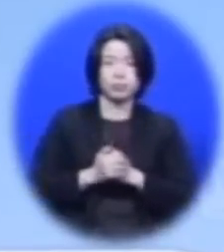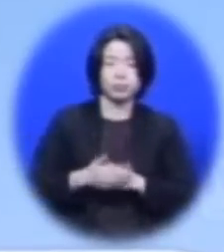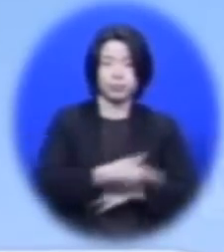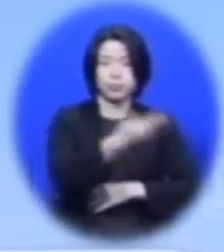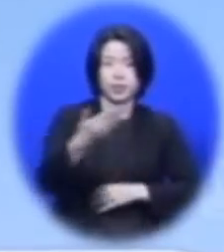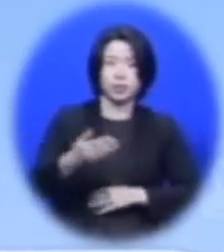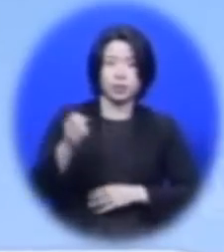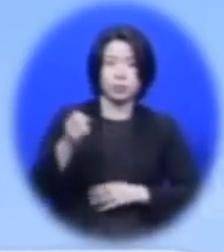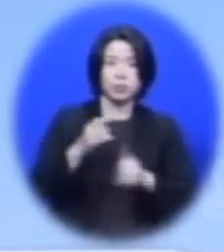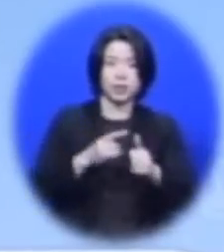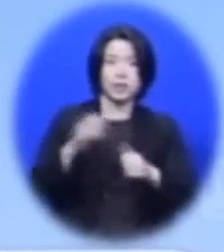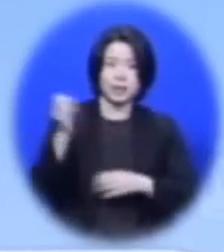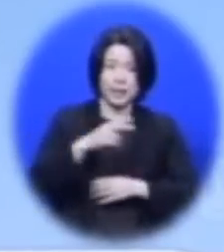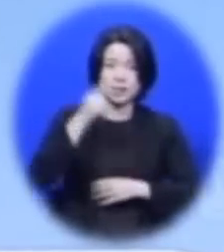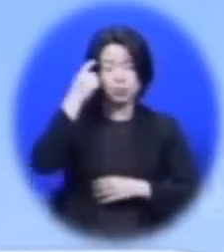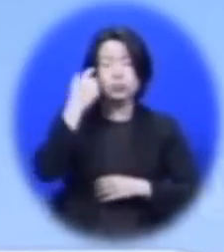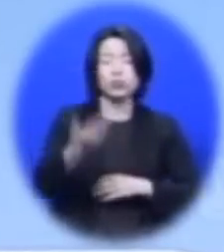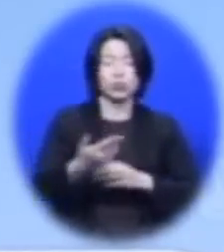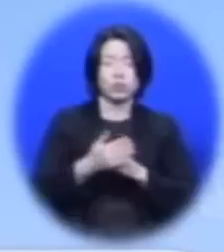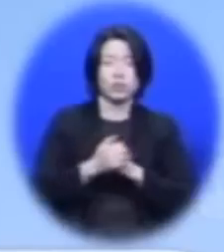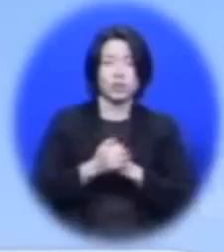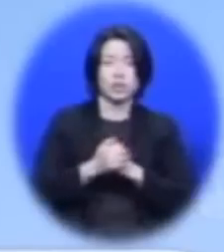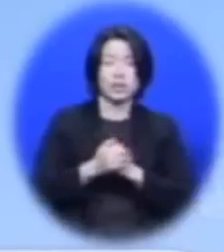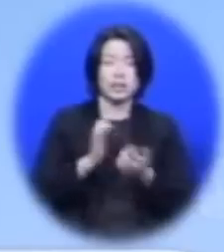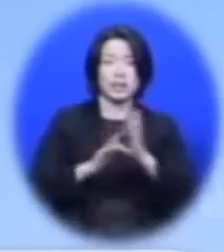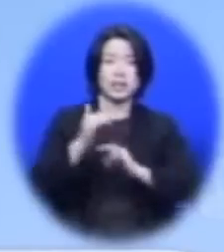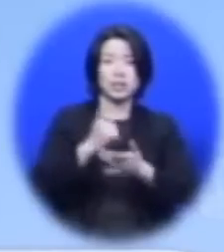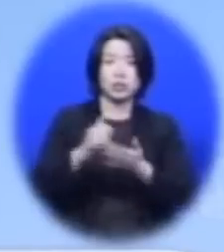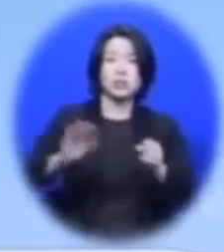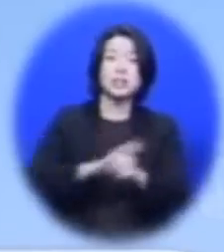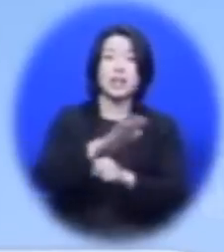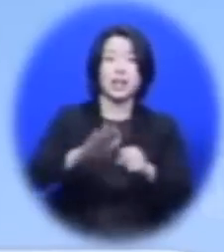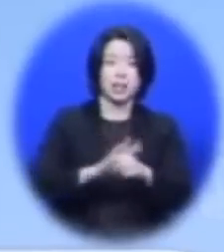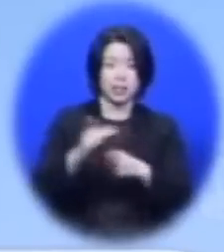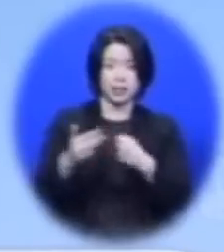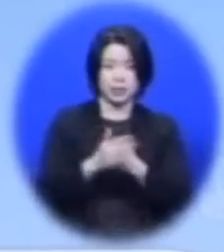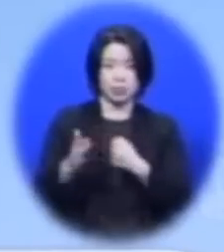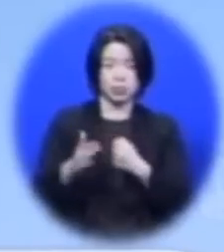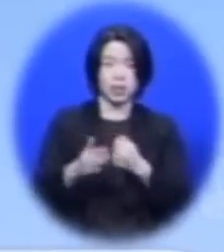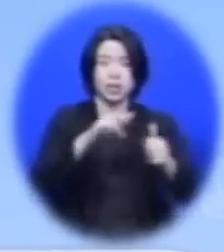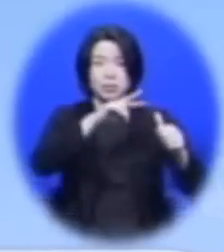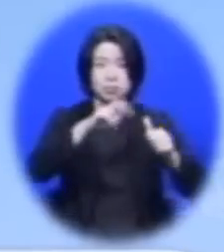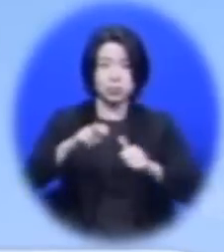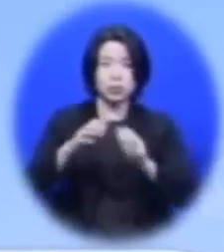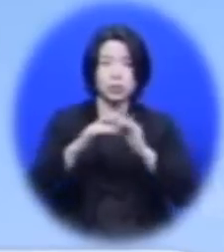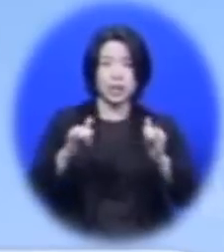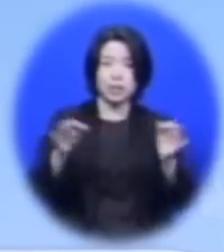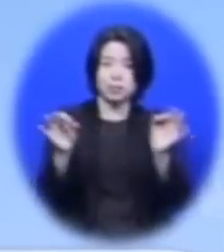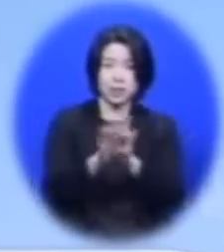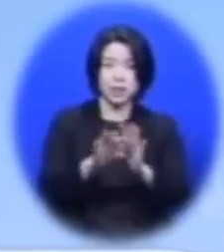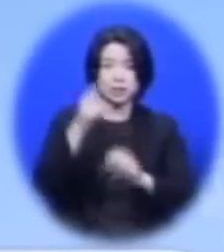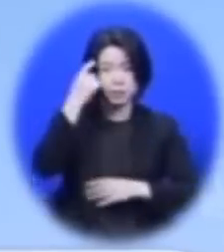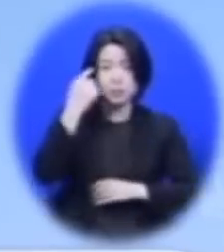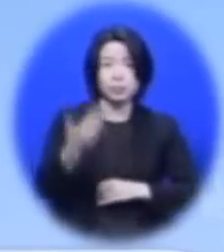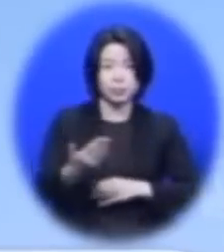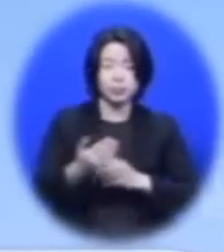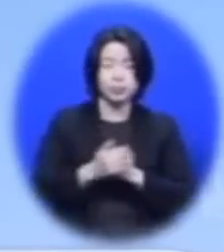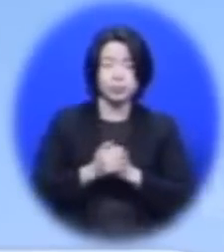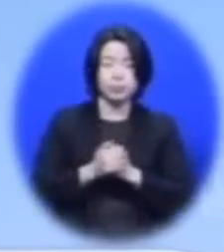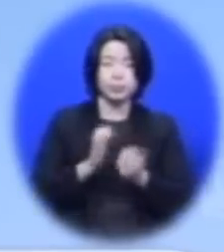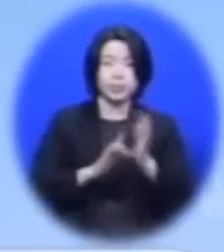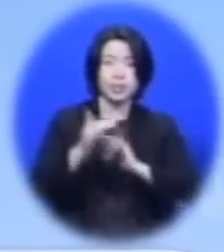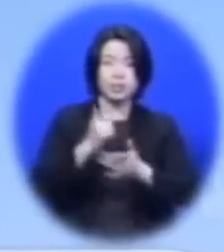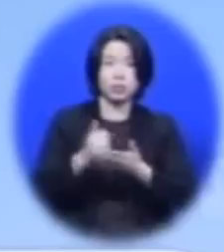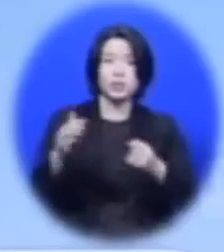여러분에게 다시 묻습니다. 예수님을 사랑하니까 미운 사람 없어졌습니까?